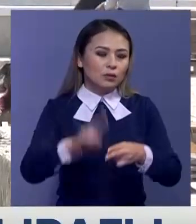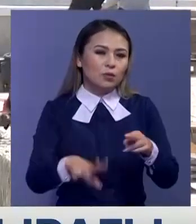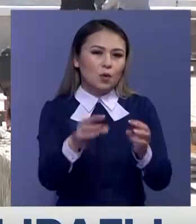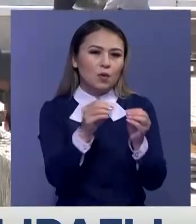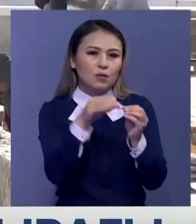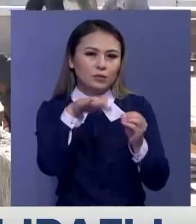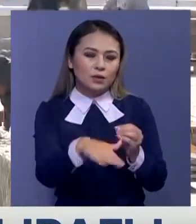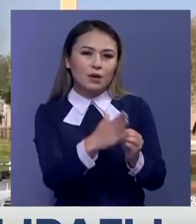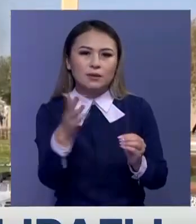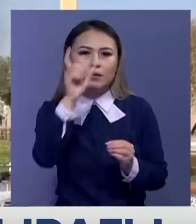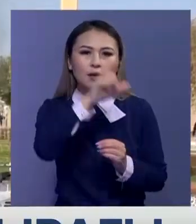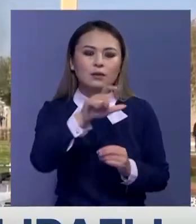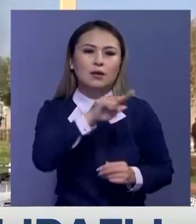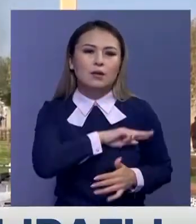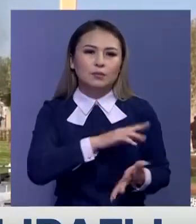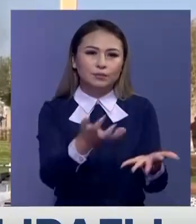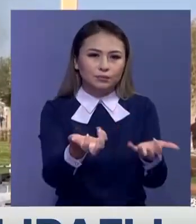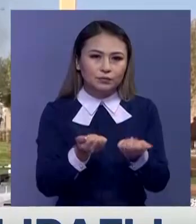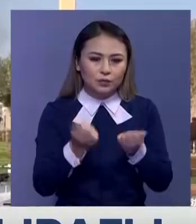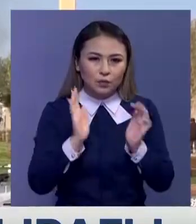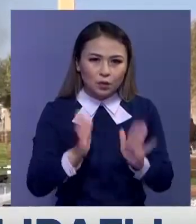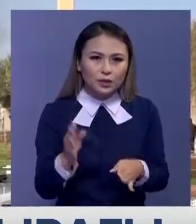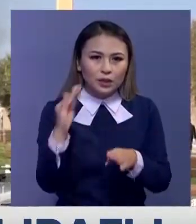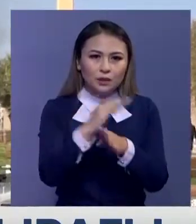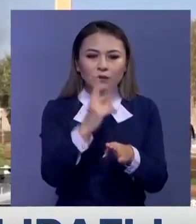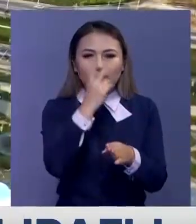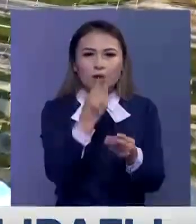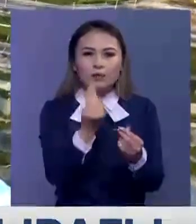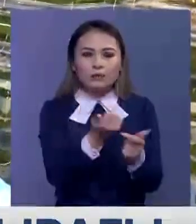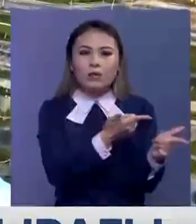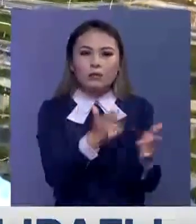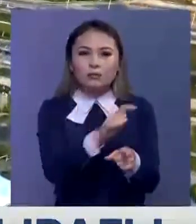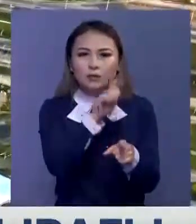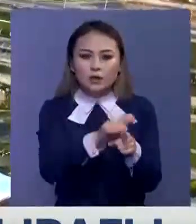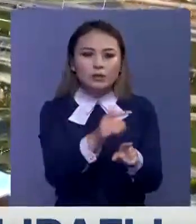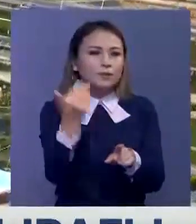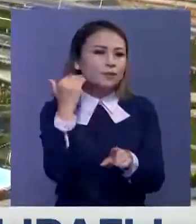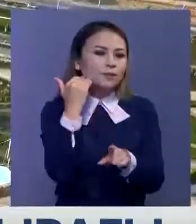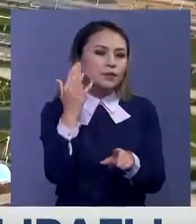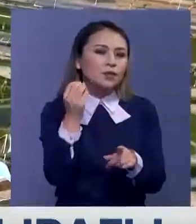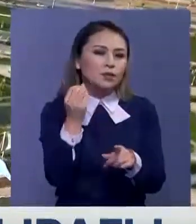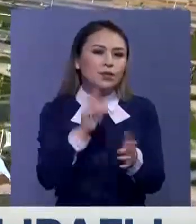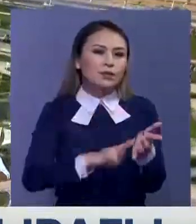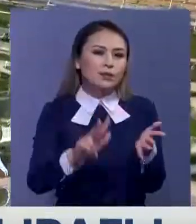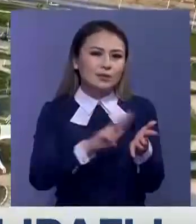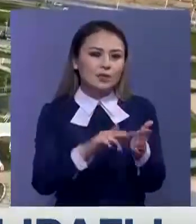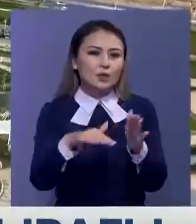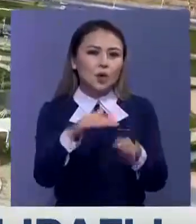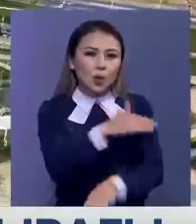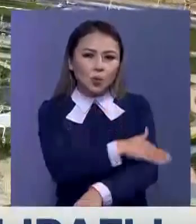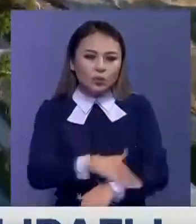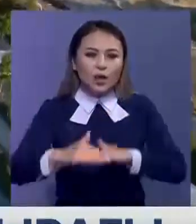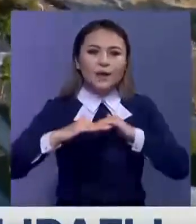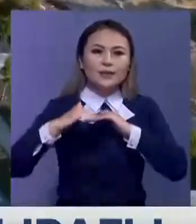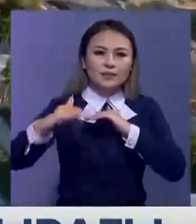10 мыңнан астам адам жұмыс қалмады. Инфрақұрылымға қарастырылған қаржы да қомақты. Соның арқасында биыл тағы 88 көшеге асфальт